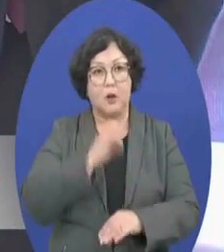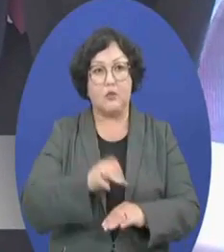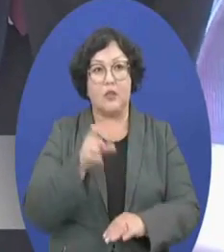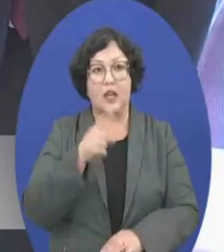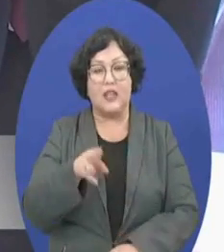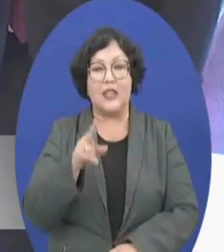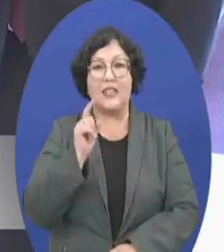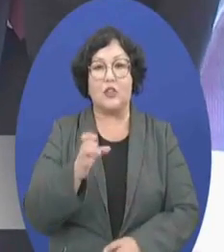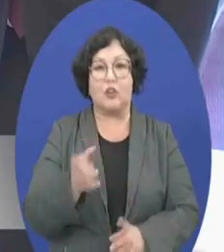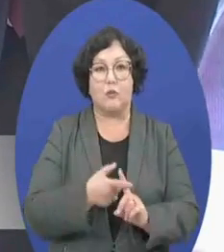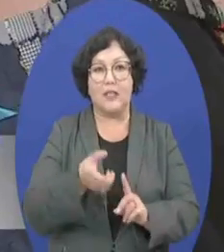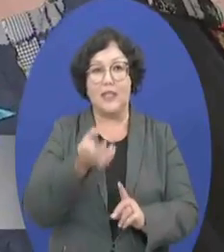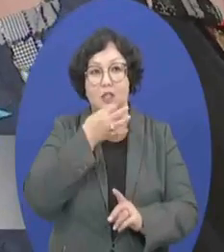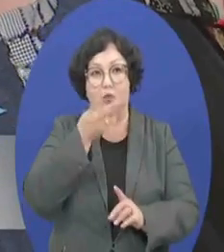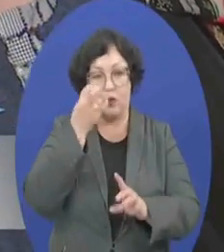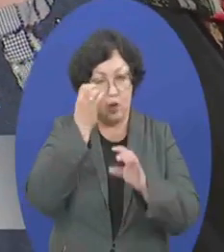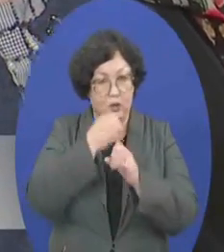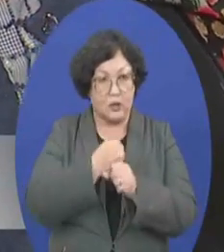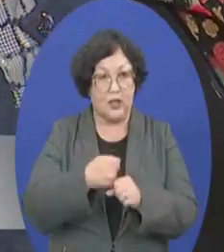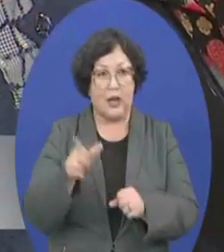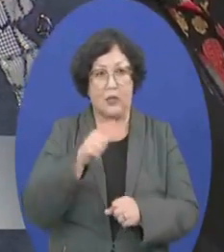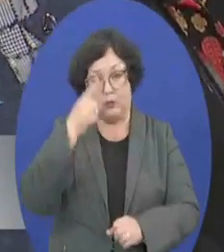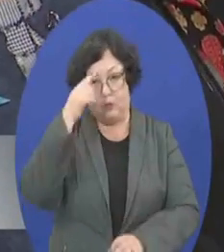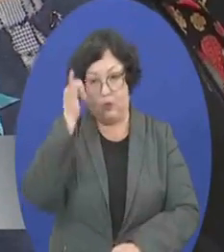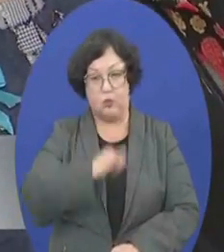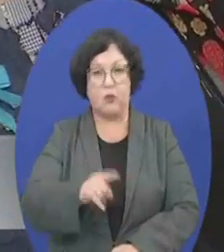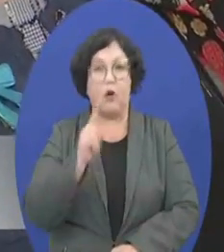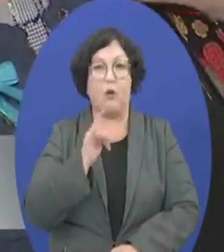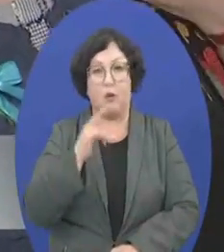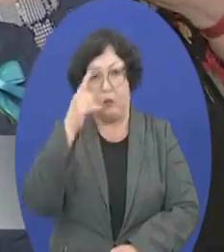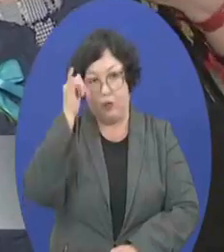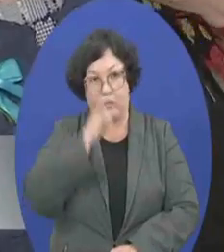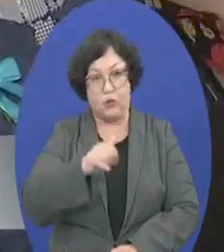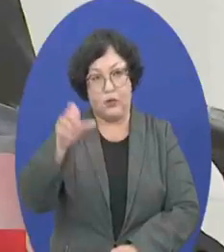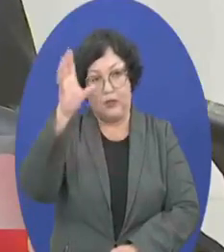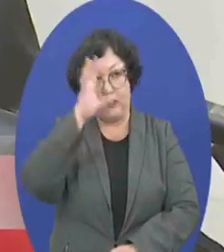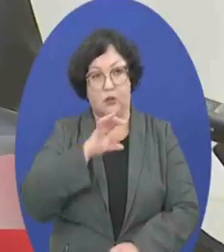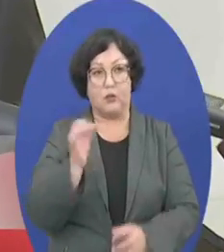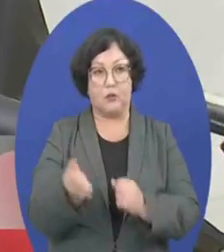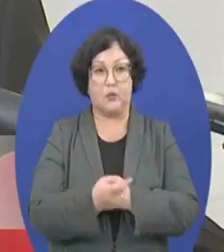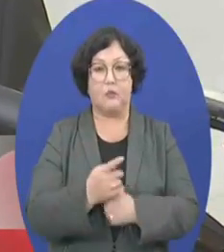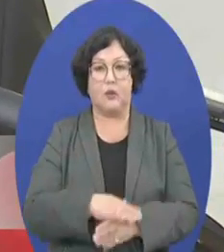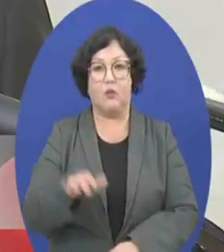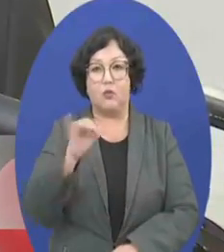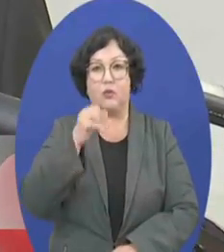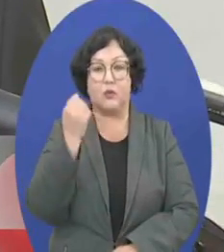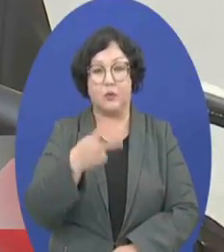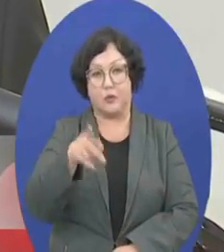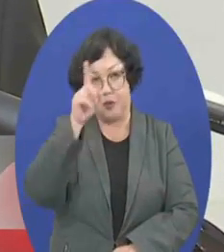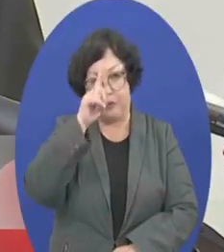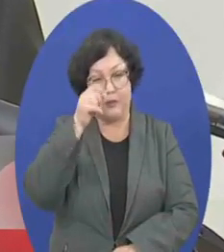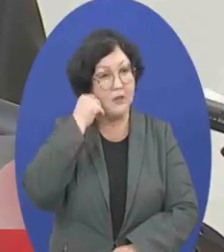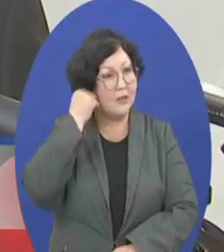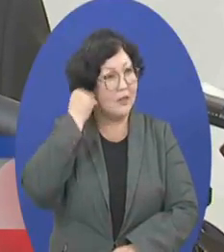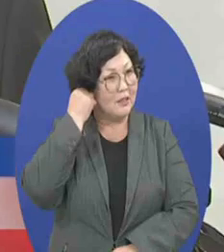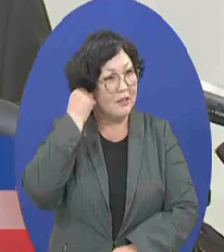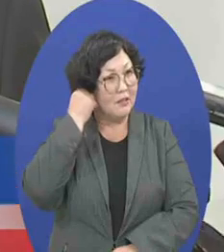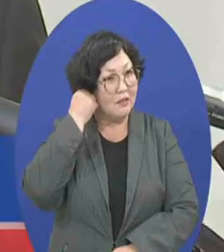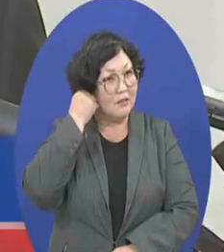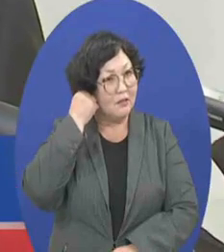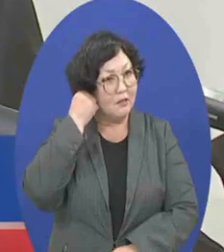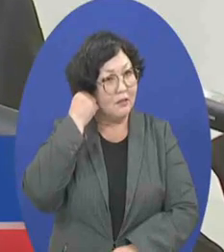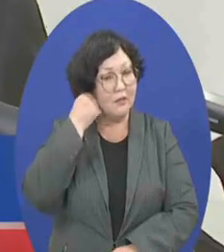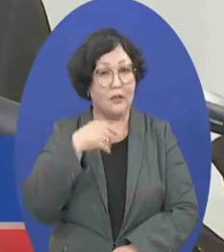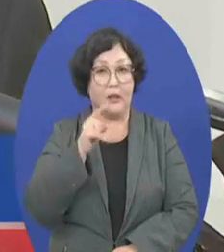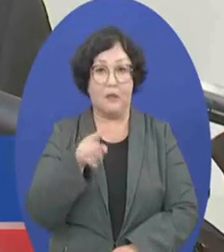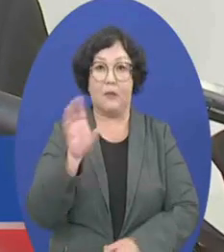Өвчнийг эдлсийн хэмжээнд эрт үед нь онцлох газар манад ховор байсан гэдгийг Монгол Улсын ерхий сайд онцолж байлаа. Улсын 2-р эмнэлгийн хувьд бол одоо энэ байдлыг